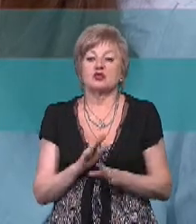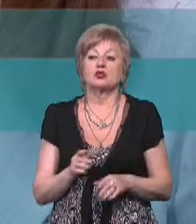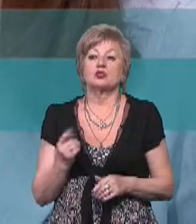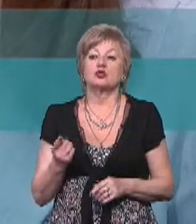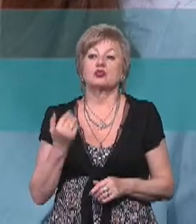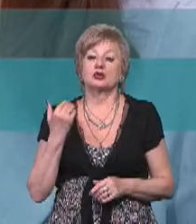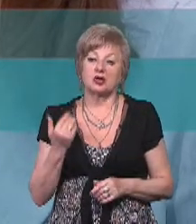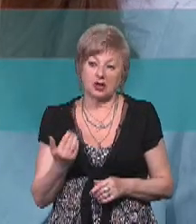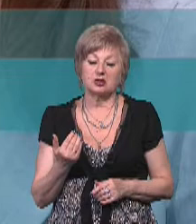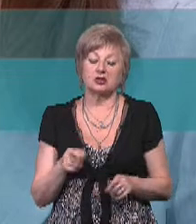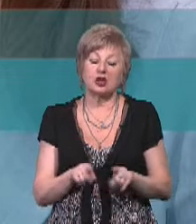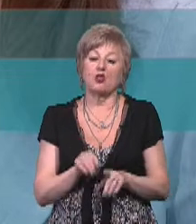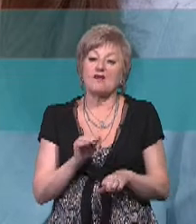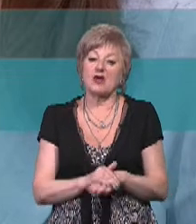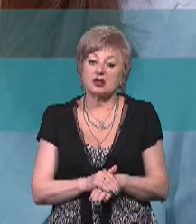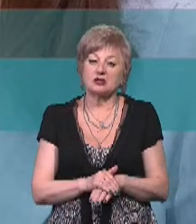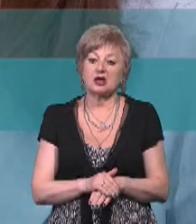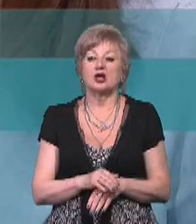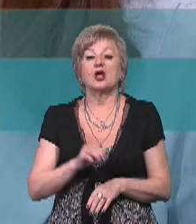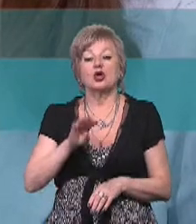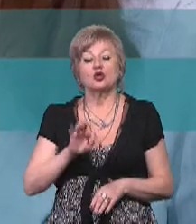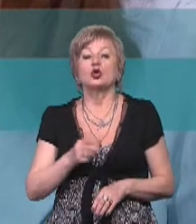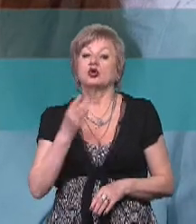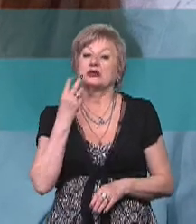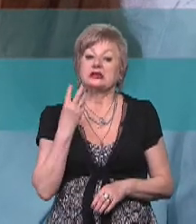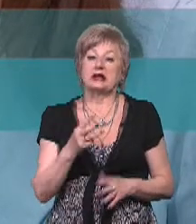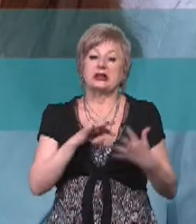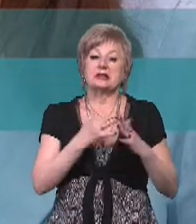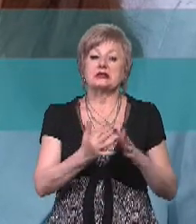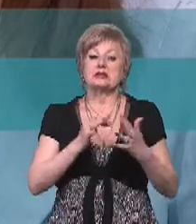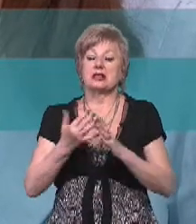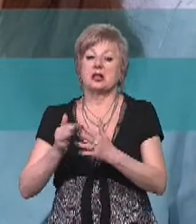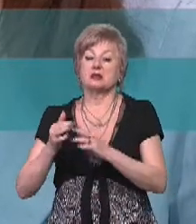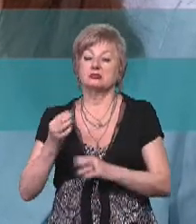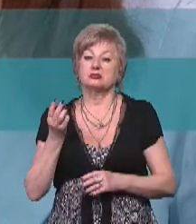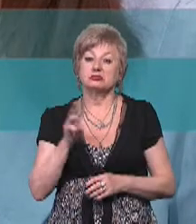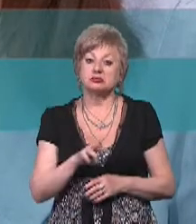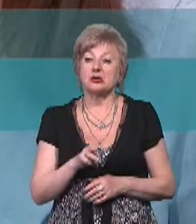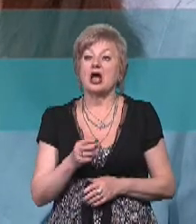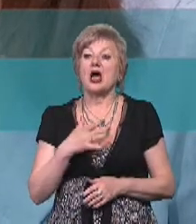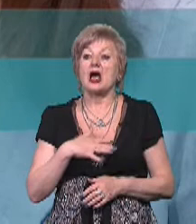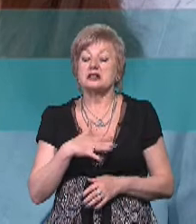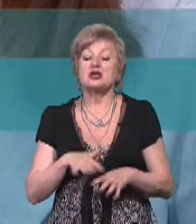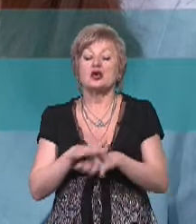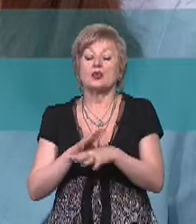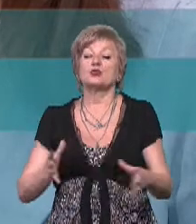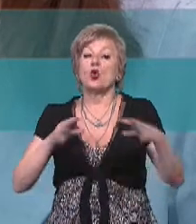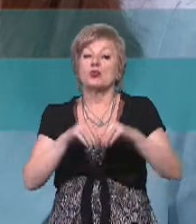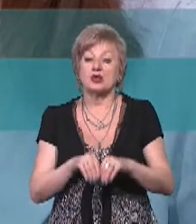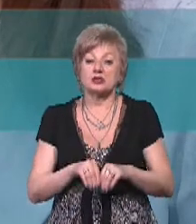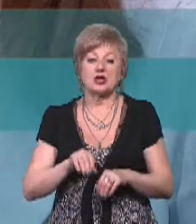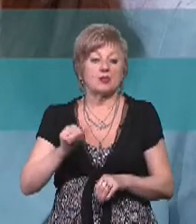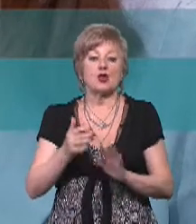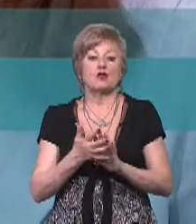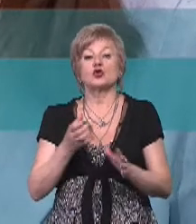що це об'єктивний фактор. Це те, що це три селищні громади. А для чого громади об'єднуються? В першу чергу,